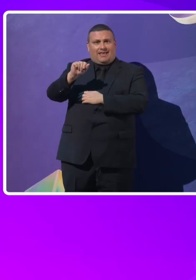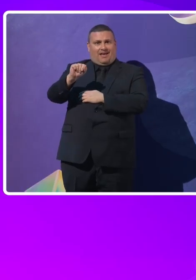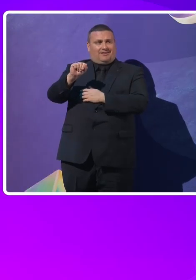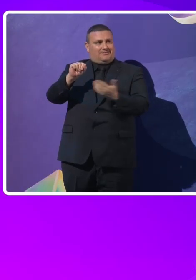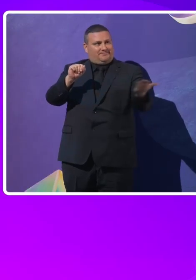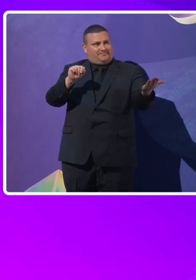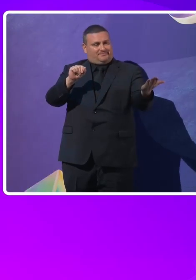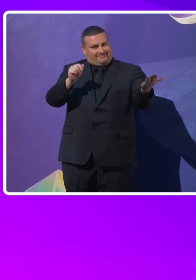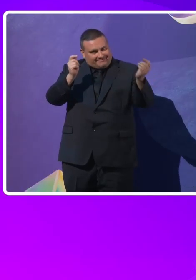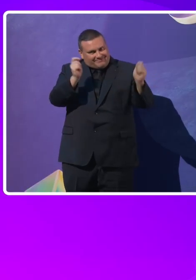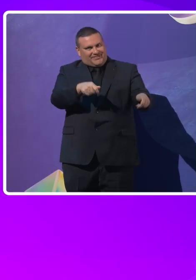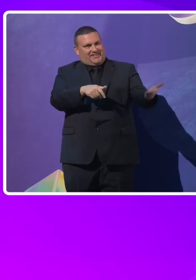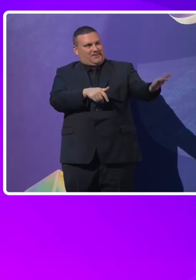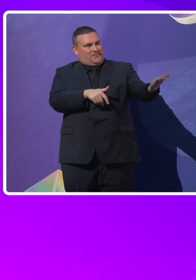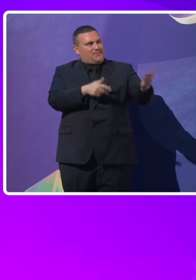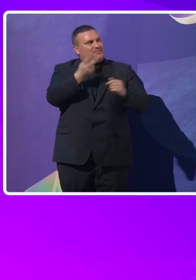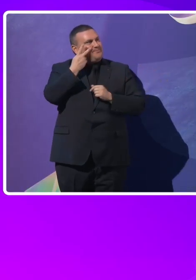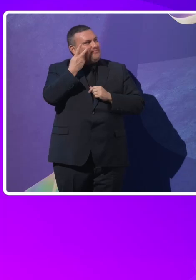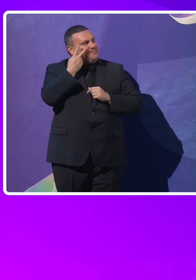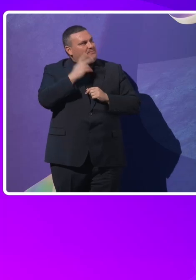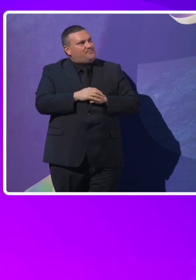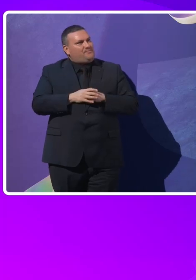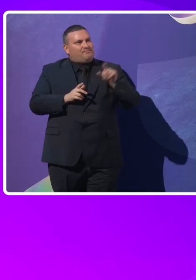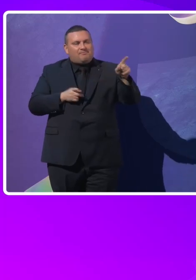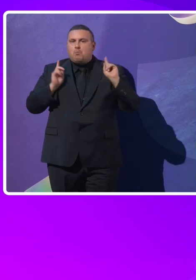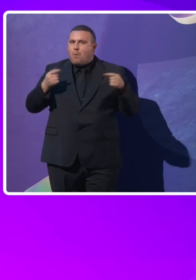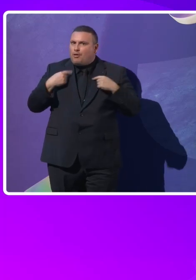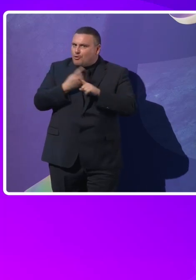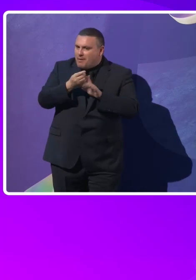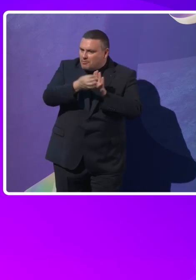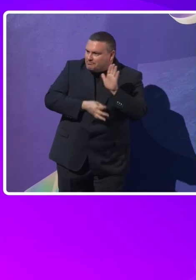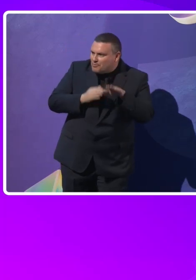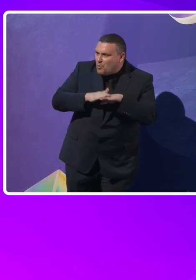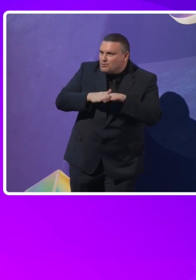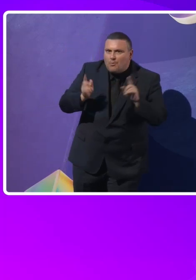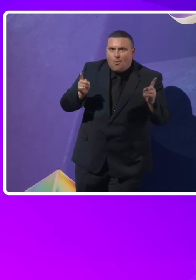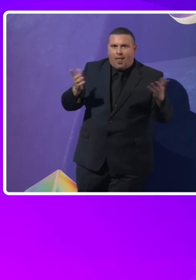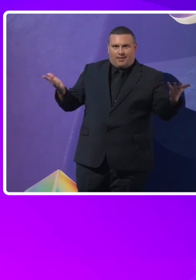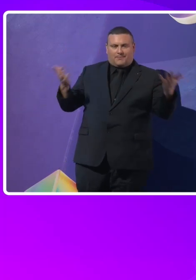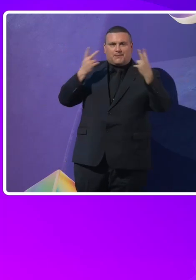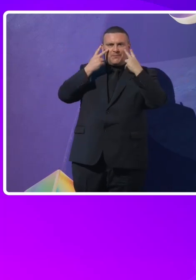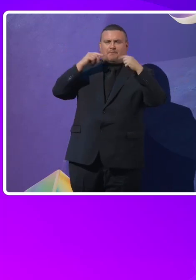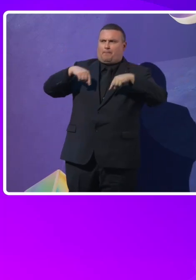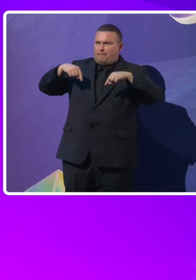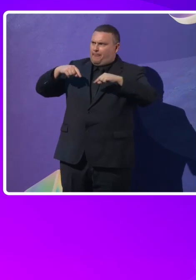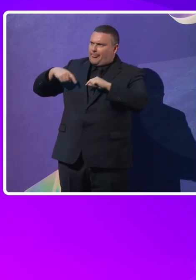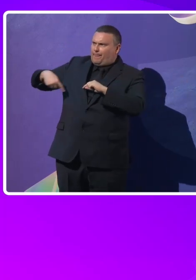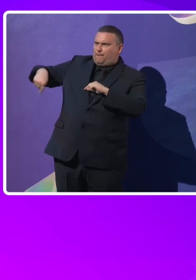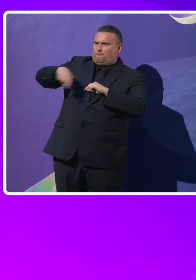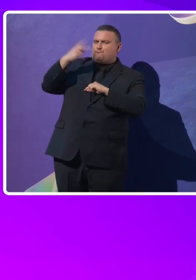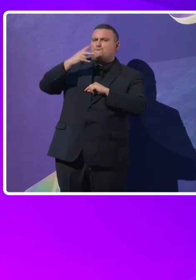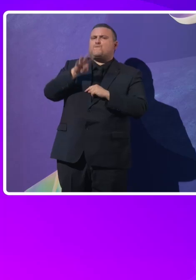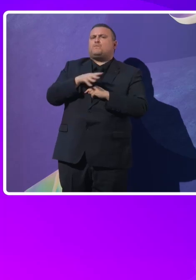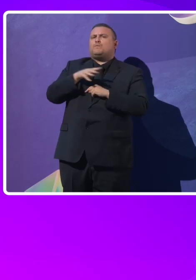vado sì che che elementi usiamo Allora senza entrare nel dettaglio però tecnicamente m